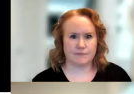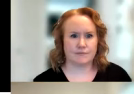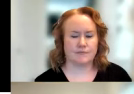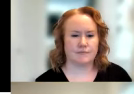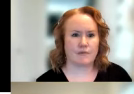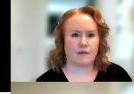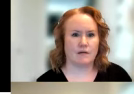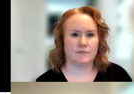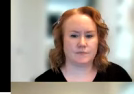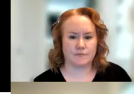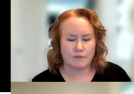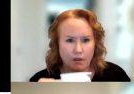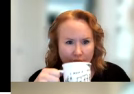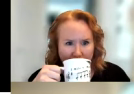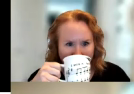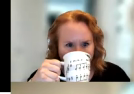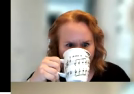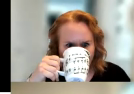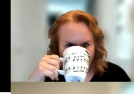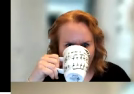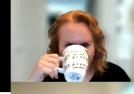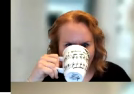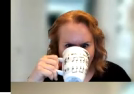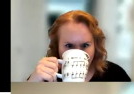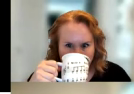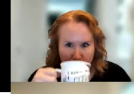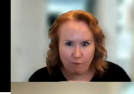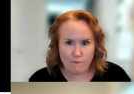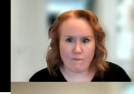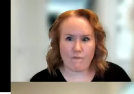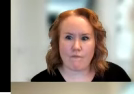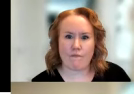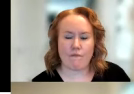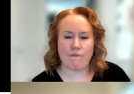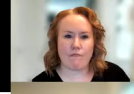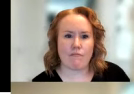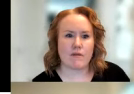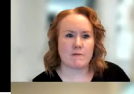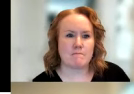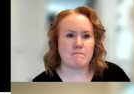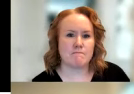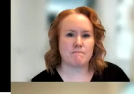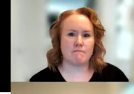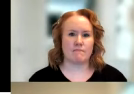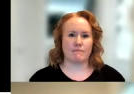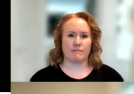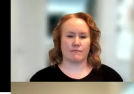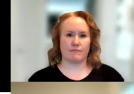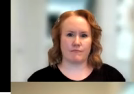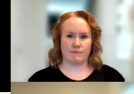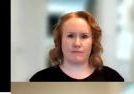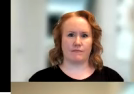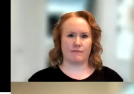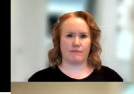skal det leveres elektroniske programguider som oppfattelige, anvendelige, forståelige og robuste, sånn som vi akkurat gikk gjennom. Og